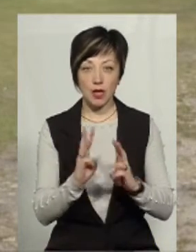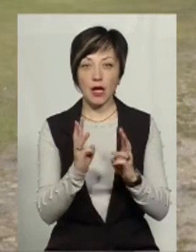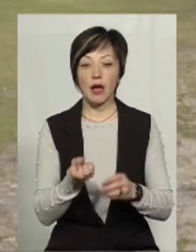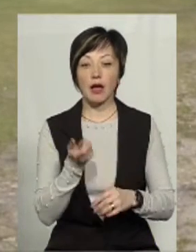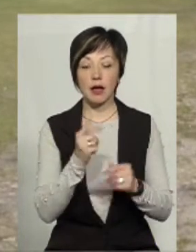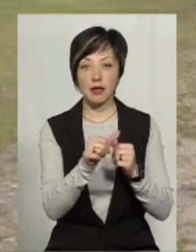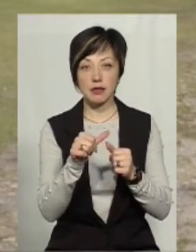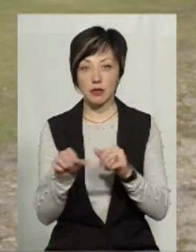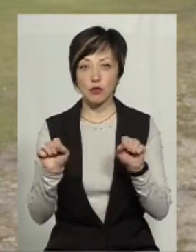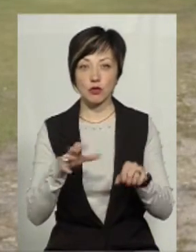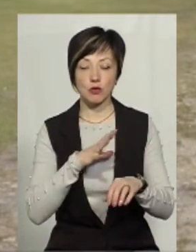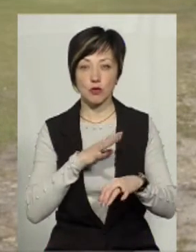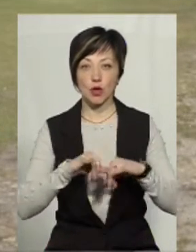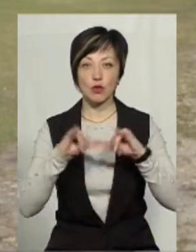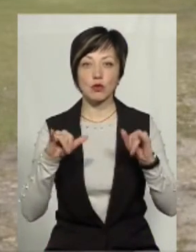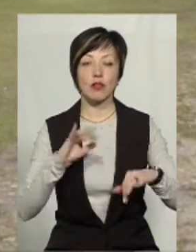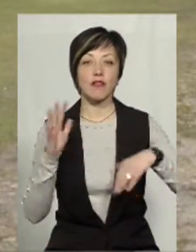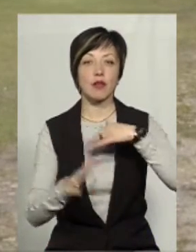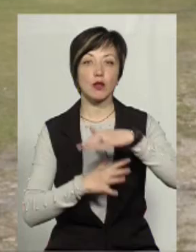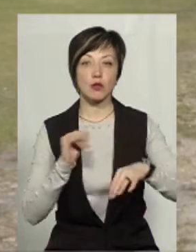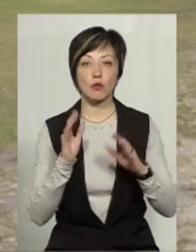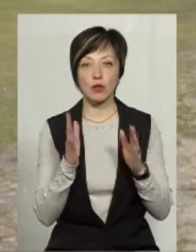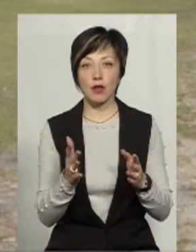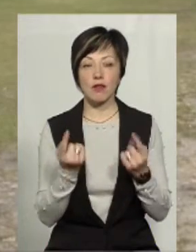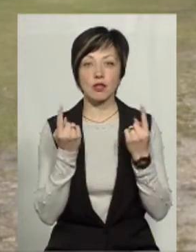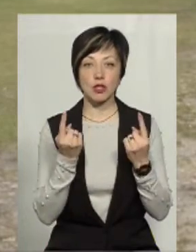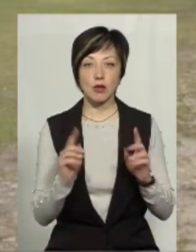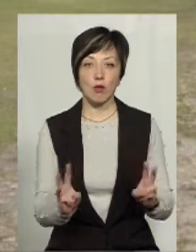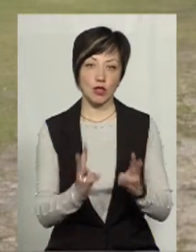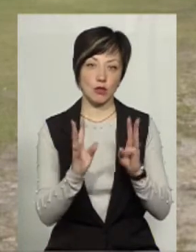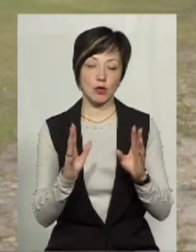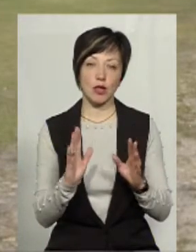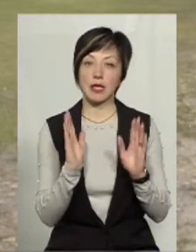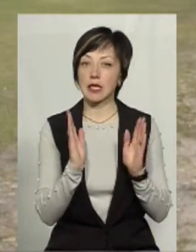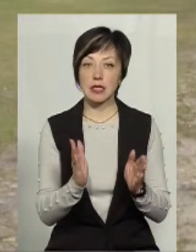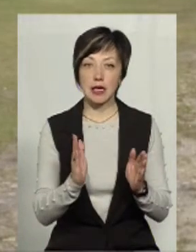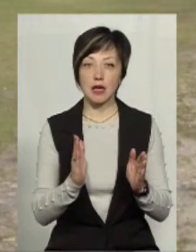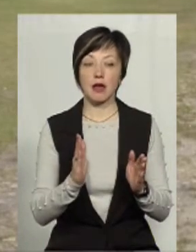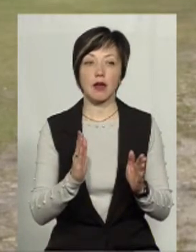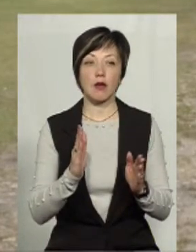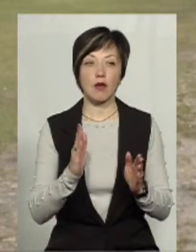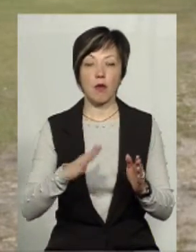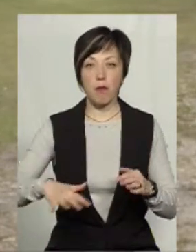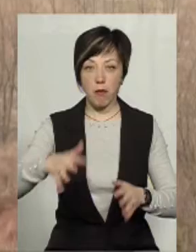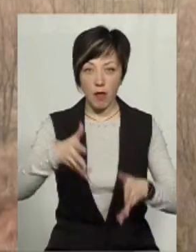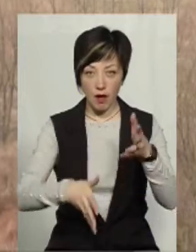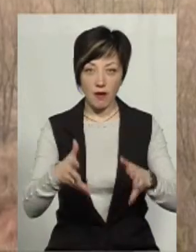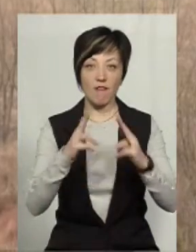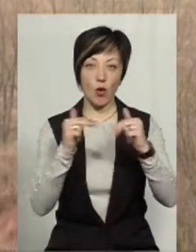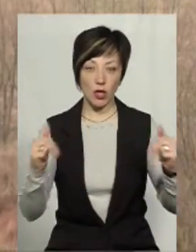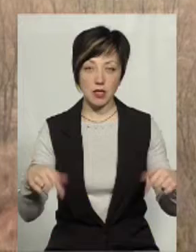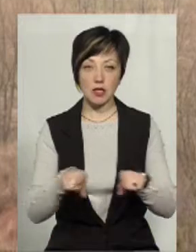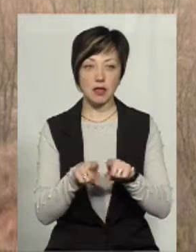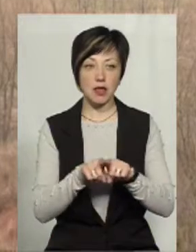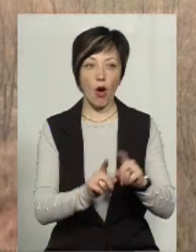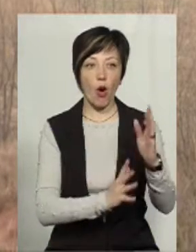них може бути роздуті вітром, і буде величезна пожежа. І тоді буде горіти не тільки плавні, а тоді буде горіти фортеця. Очерет